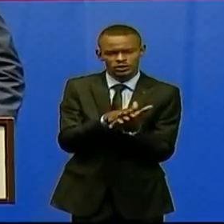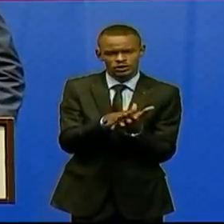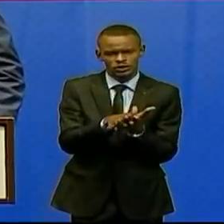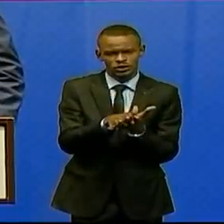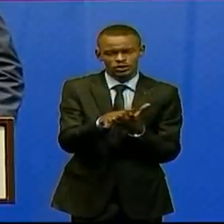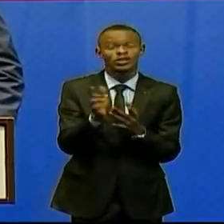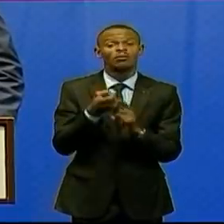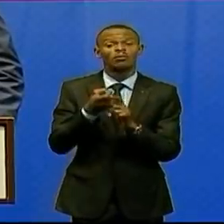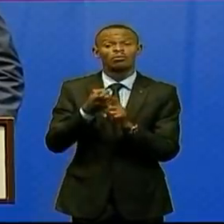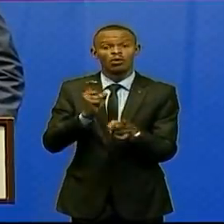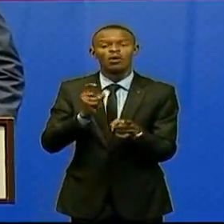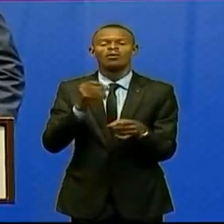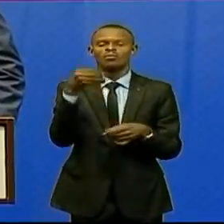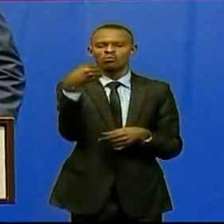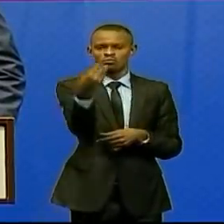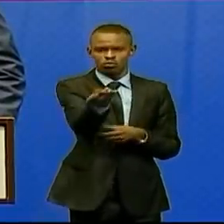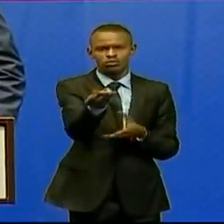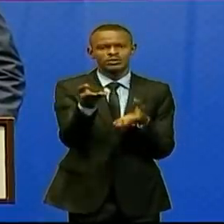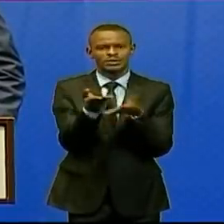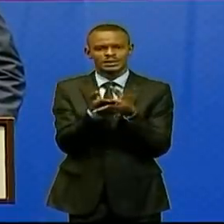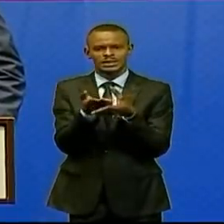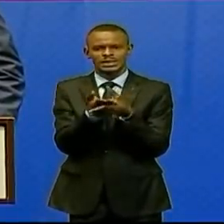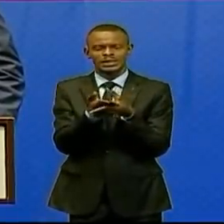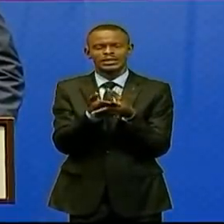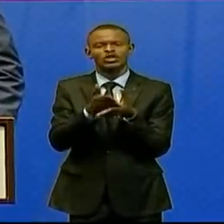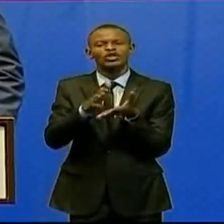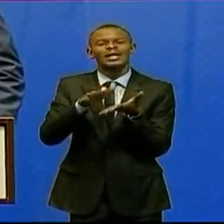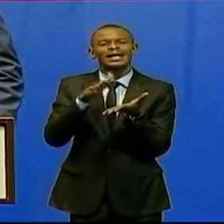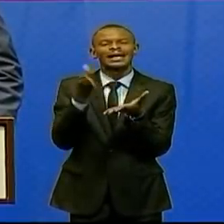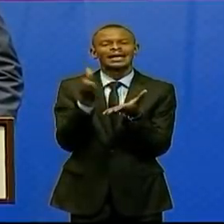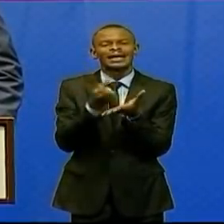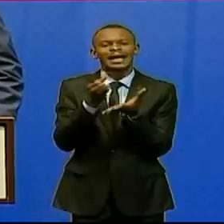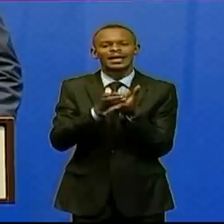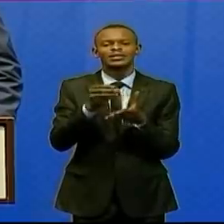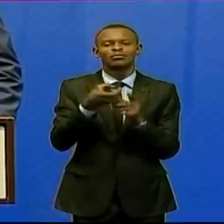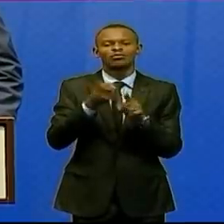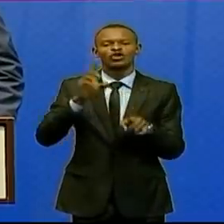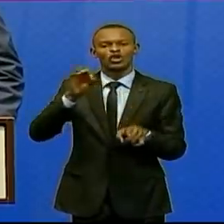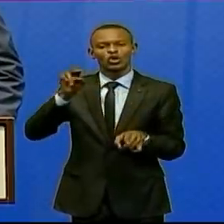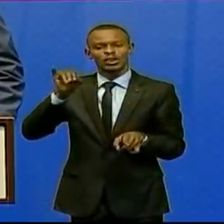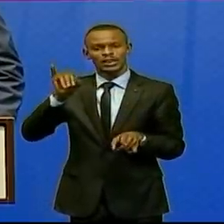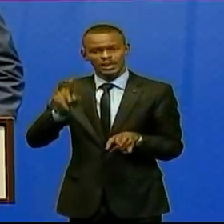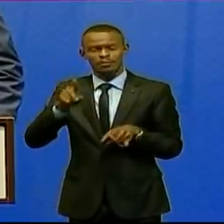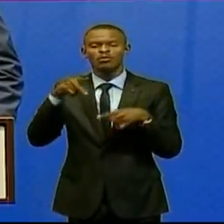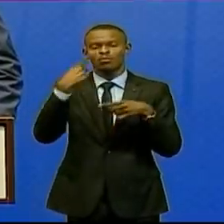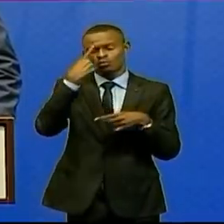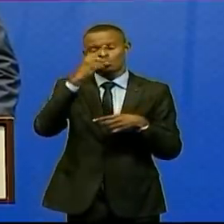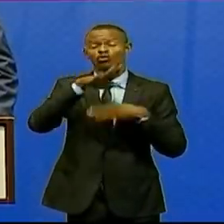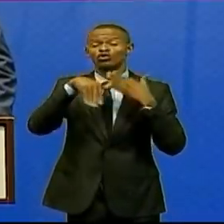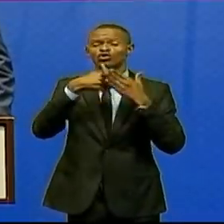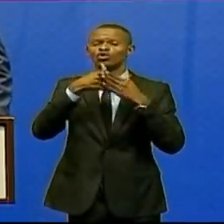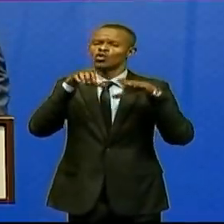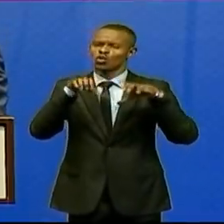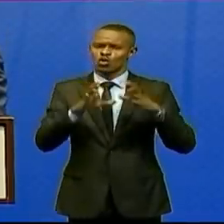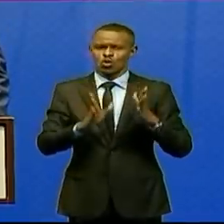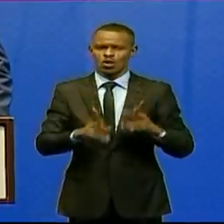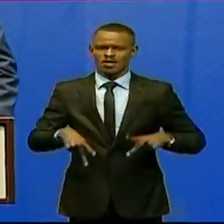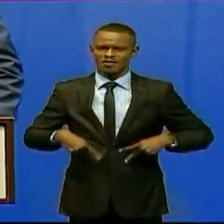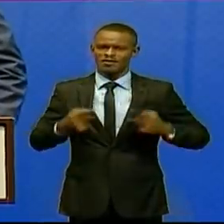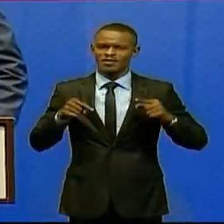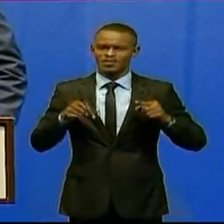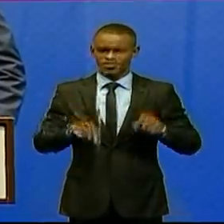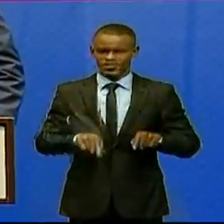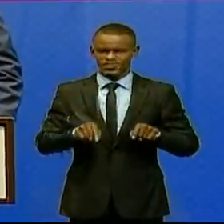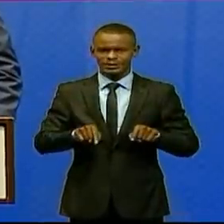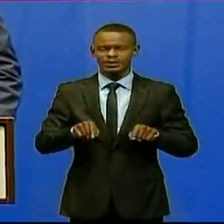population, ONIP, à tout Congolais vivant sur le territoire national ou à l'étranger. Le troisième